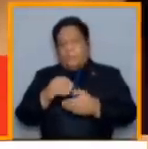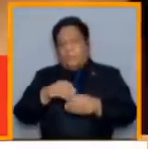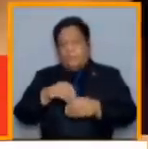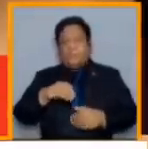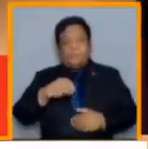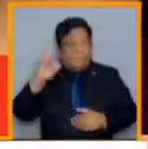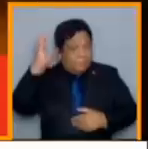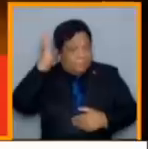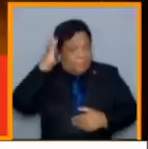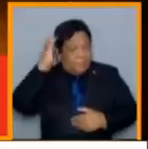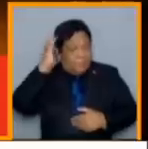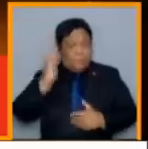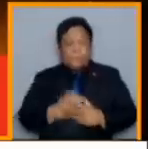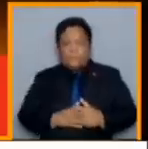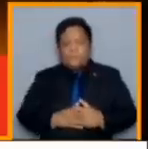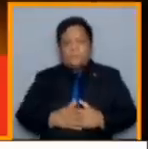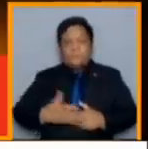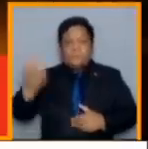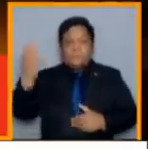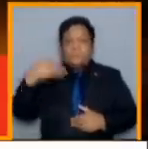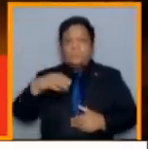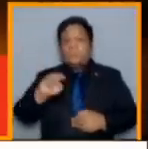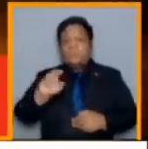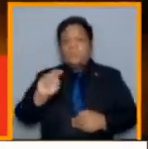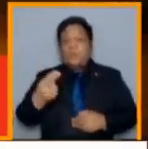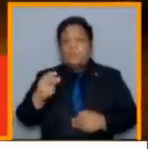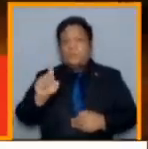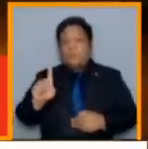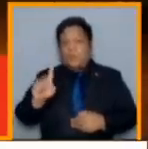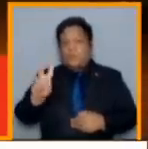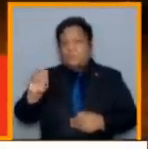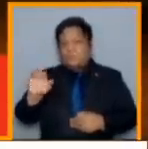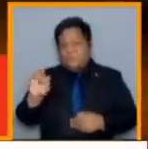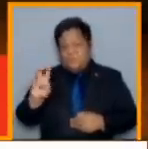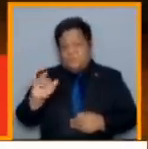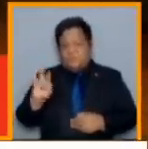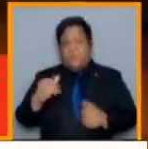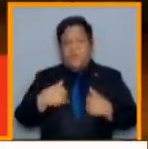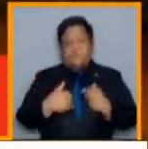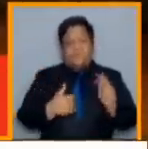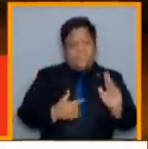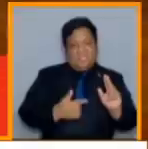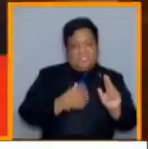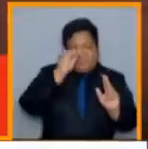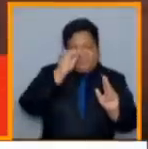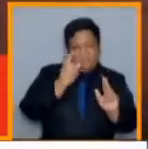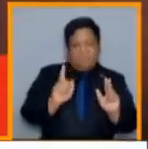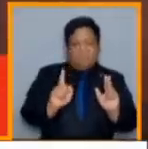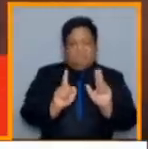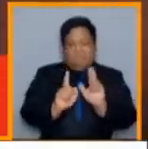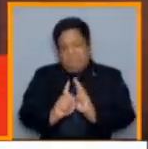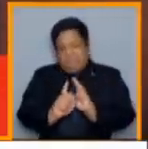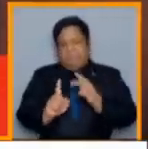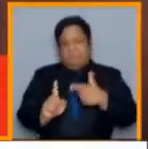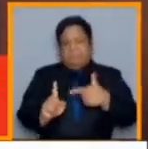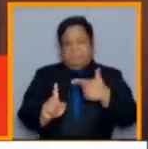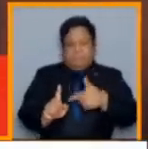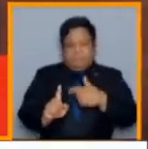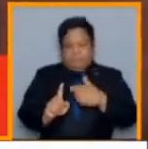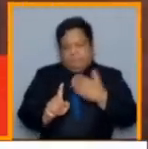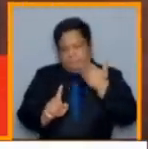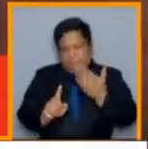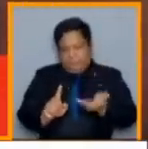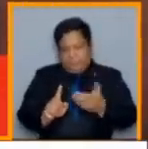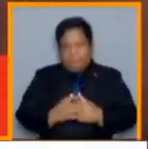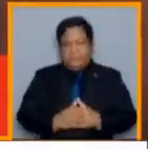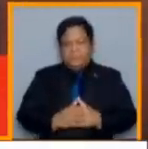naglaho ang kanyang pangarap matapos tambangan ng 3 lalaki sa isang highway sa Kapatagan, Lanao del Norte. Ang gusto niya yung makatulong